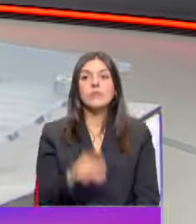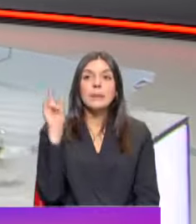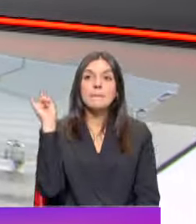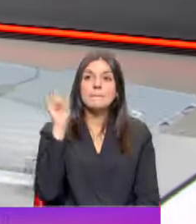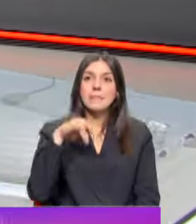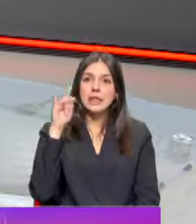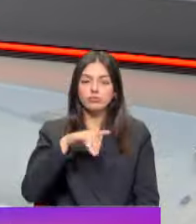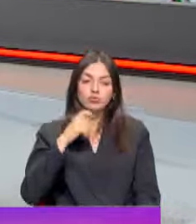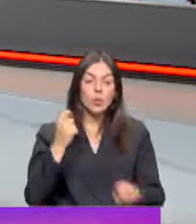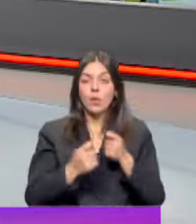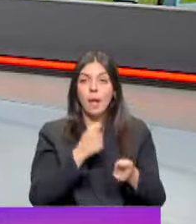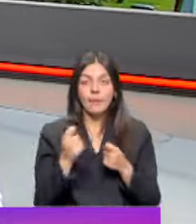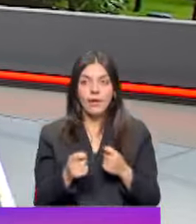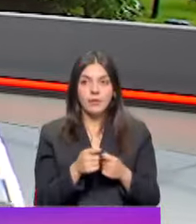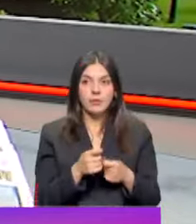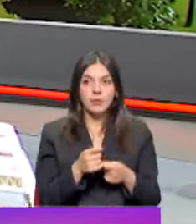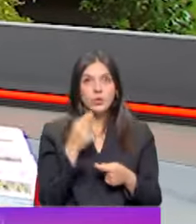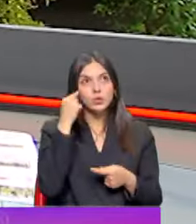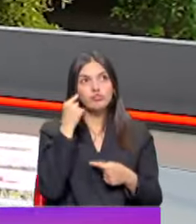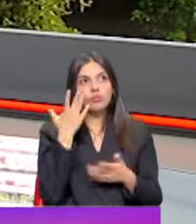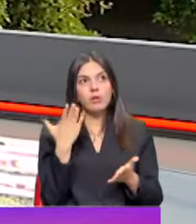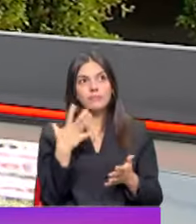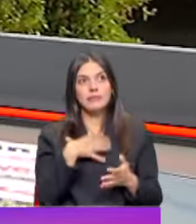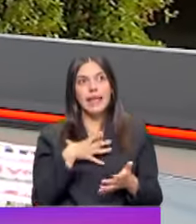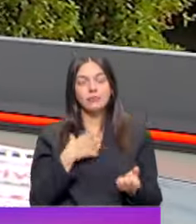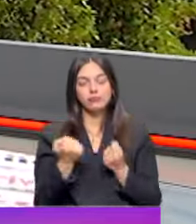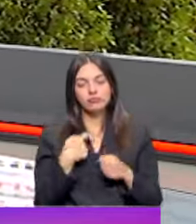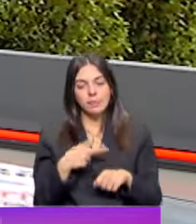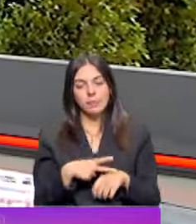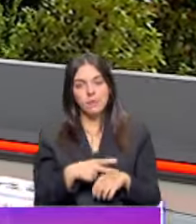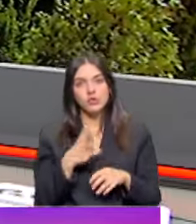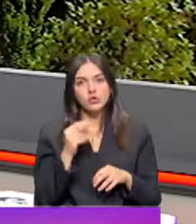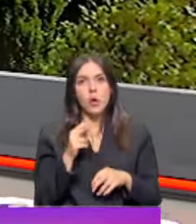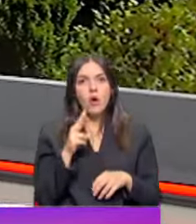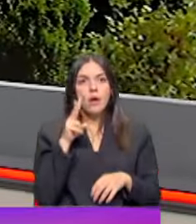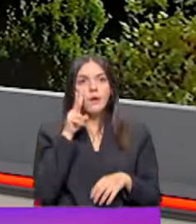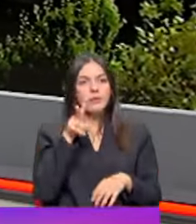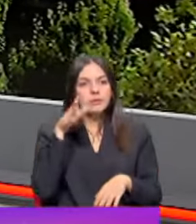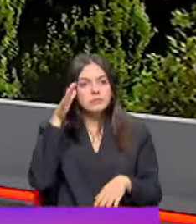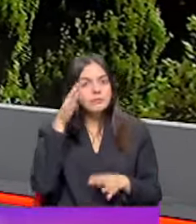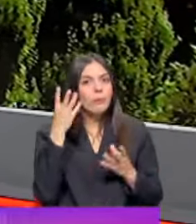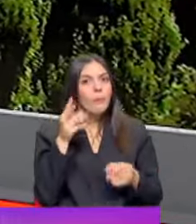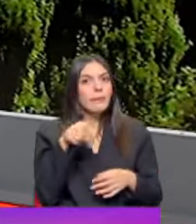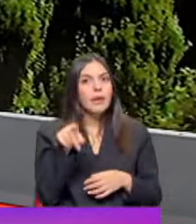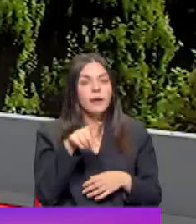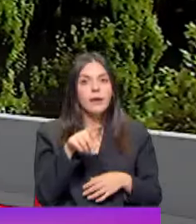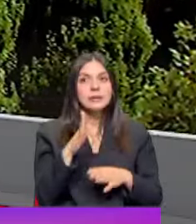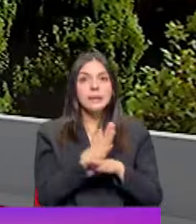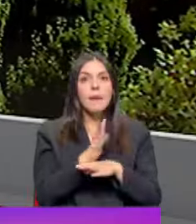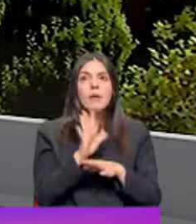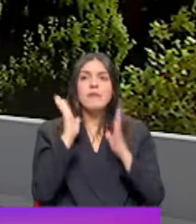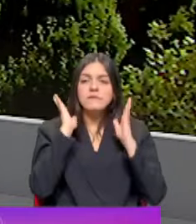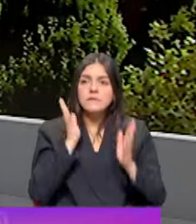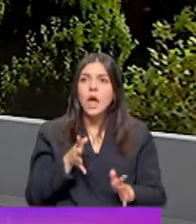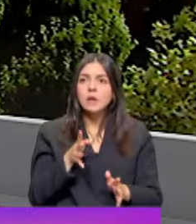Metrobüs kullanmak... Düşünüyorum kendi sürücülük tecrübemden çok hipnotik bir şey olabilir gerçekten. Çünkü çok